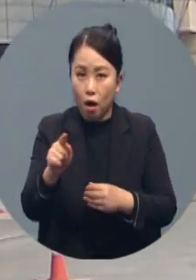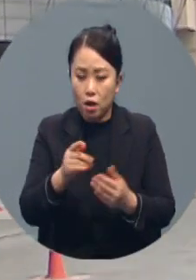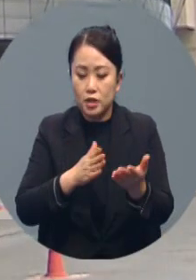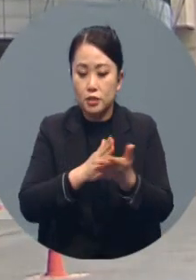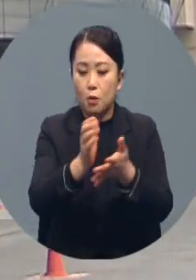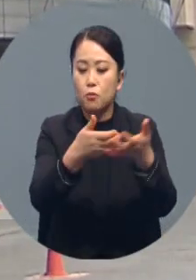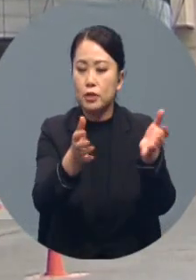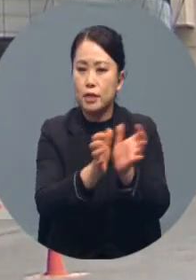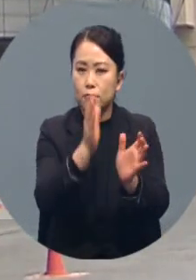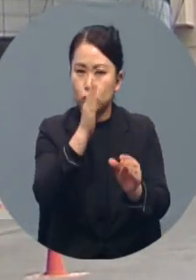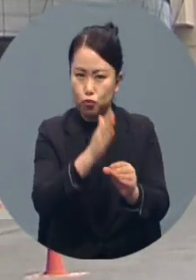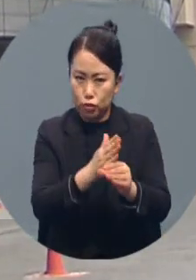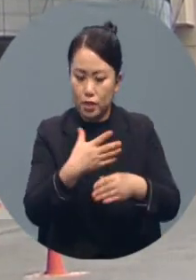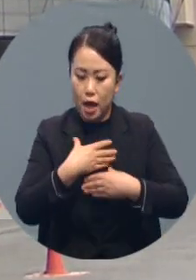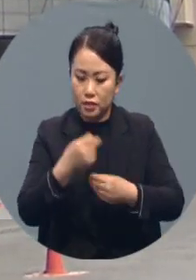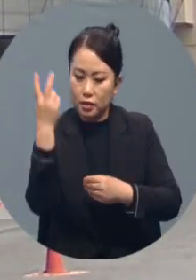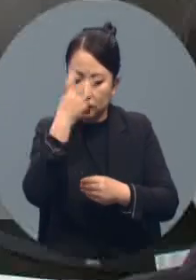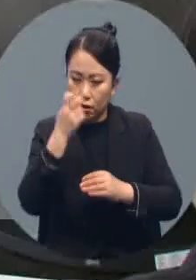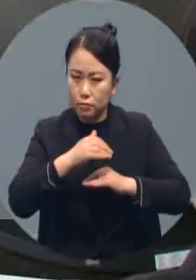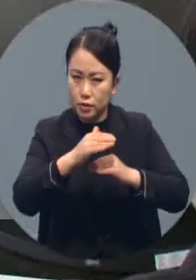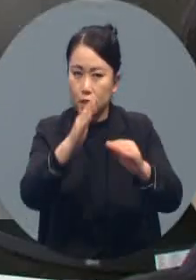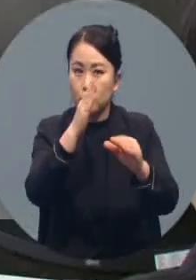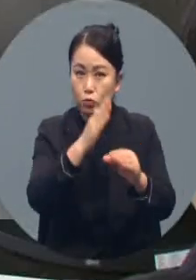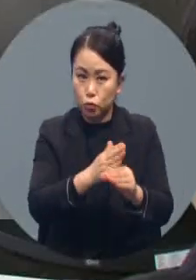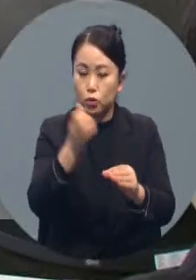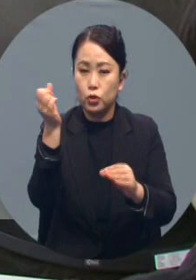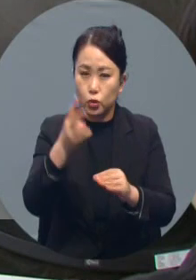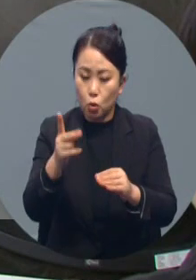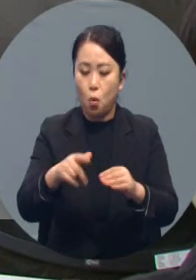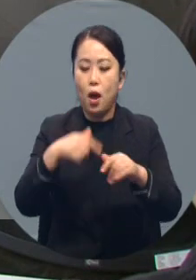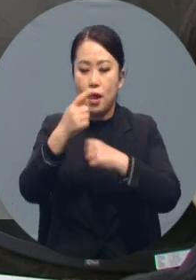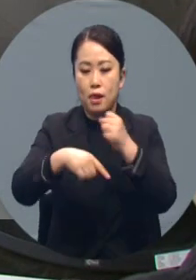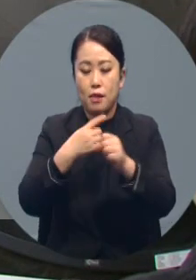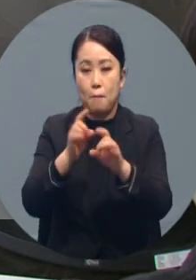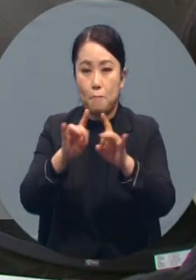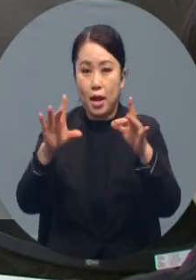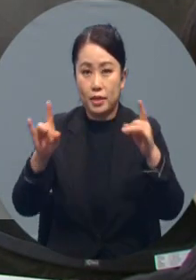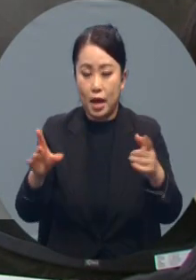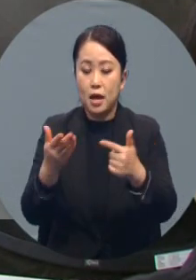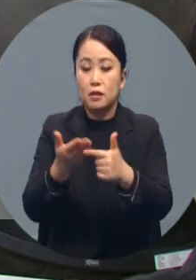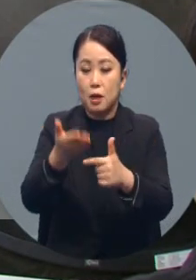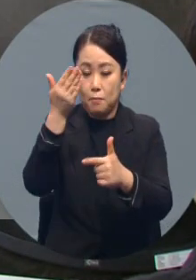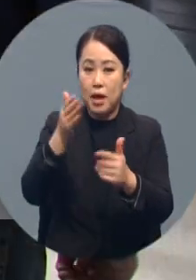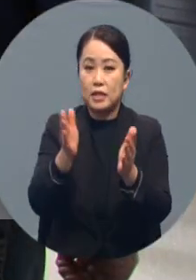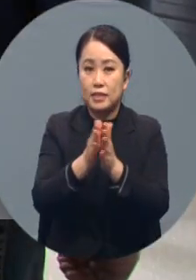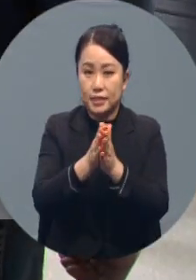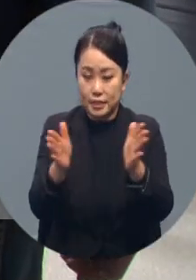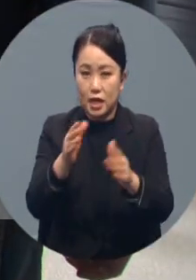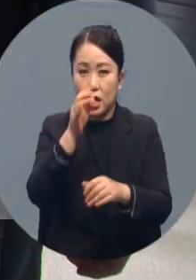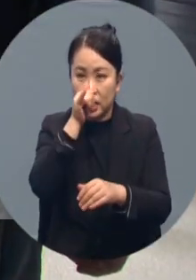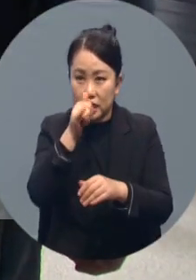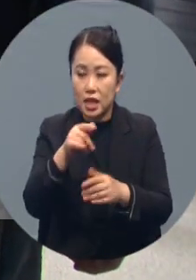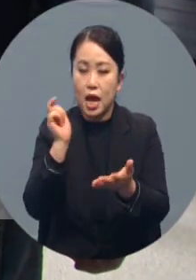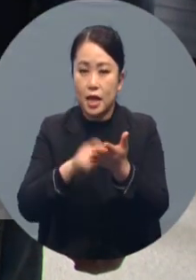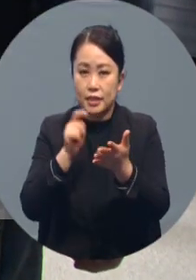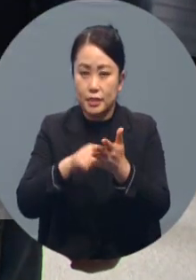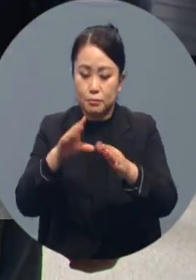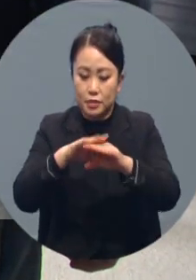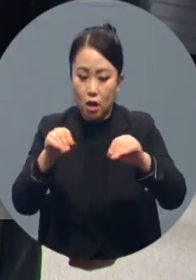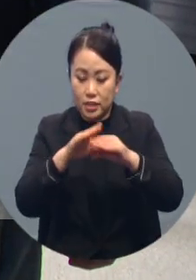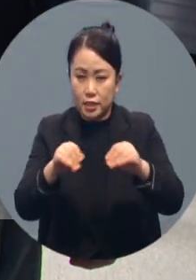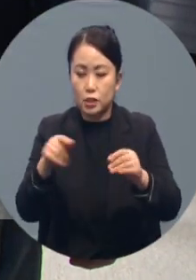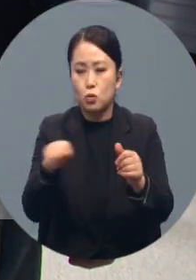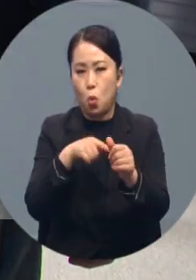중심으로 안전점검을 진행하는 한편 해마다 상반기에 실시해왔던 심폐소생술 등 응급처치 교육을